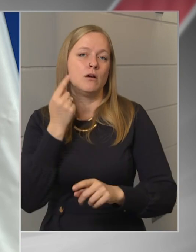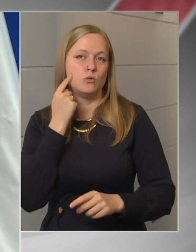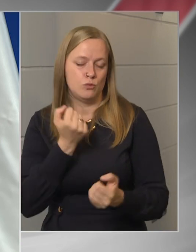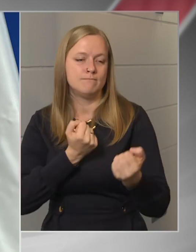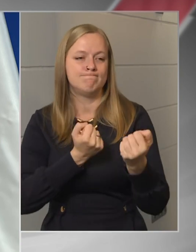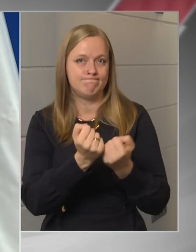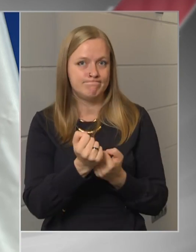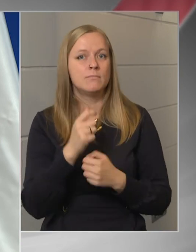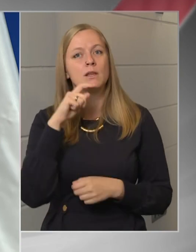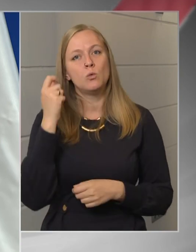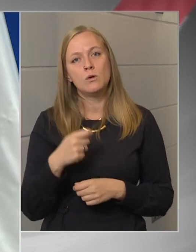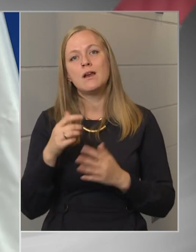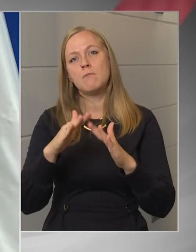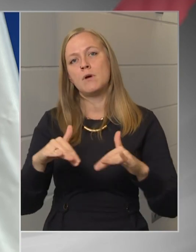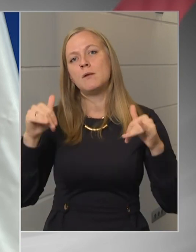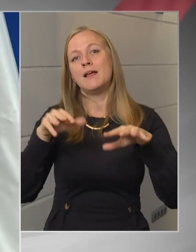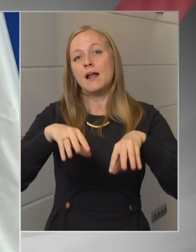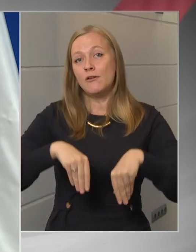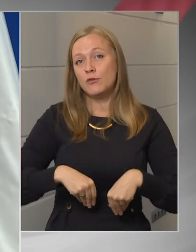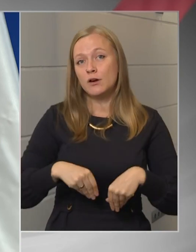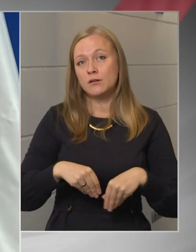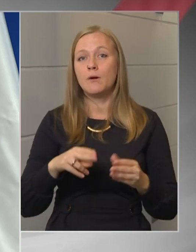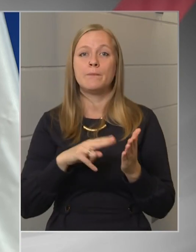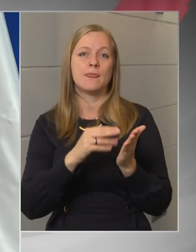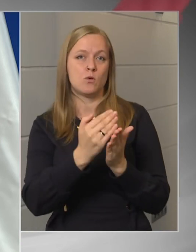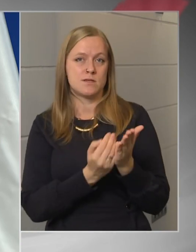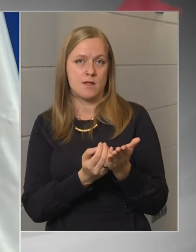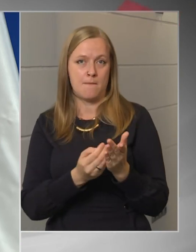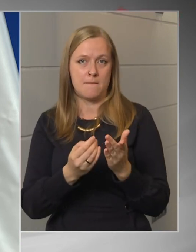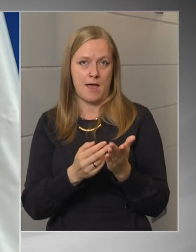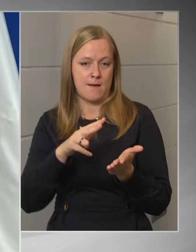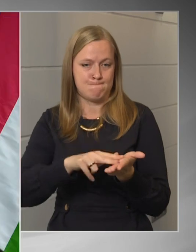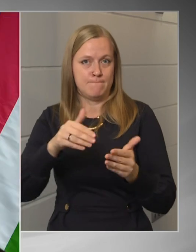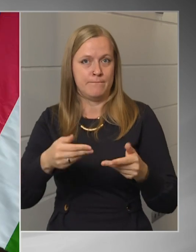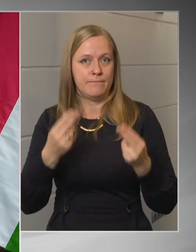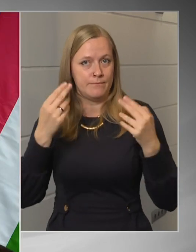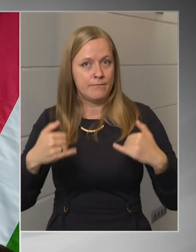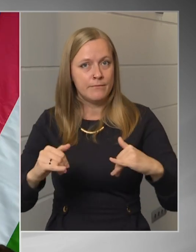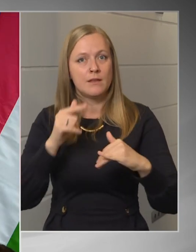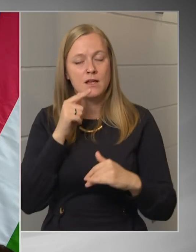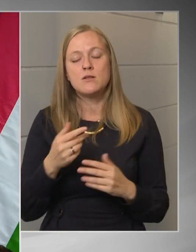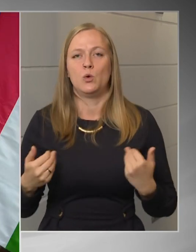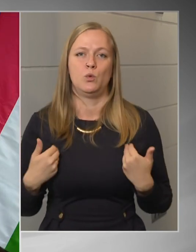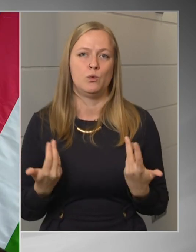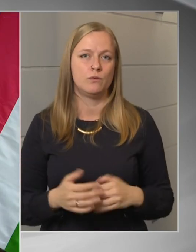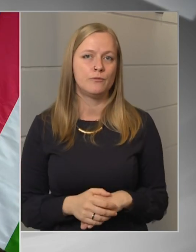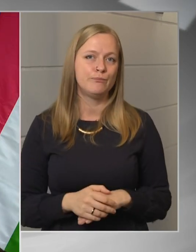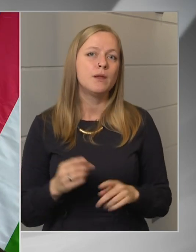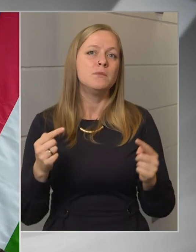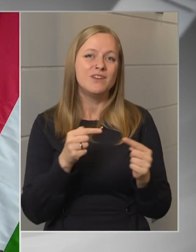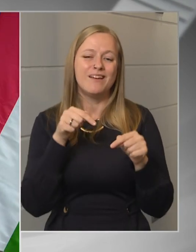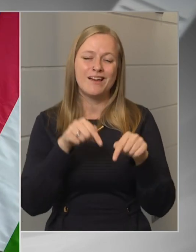jutni, és a ukrán parlament ezt elfogadja, és a jogszabály hatályba lép, akkor örülünk, és akkor ez a vita, ami egyértelműen